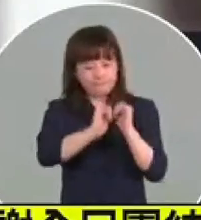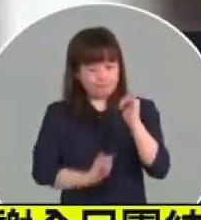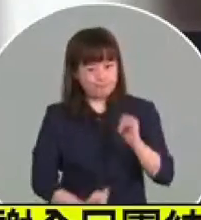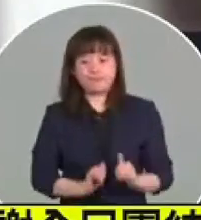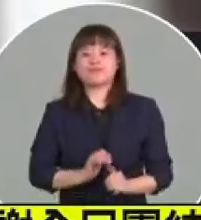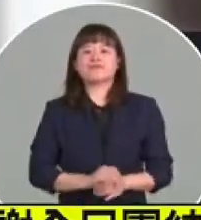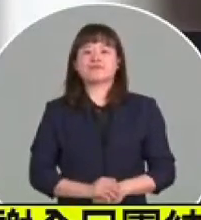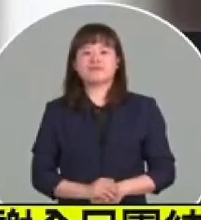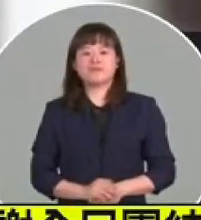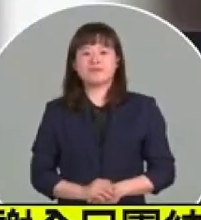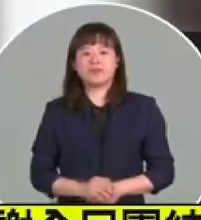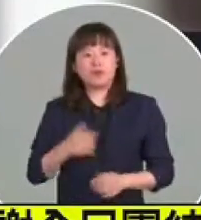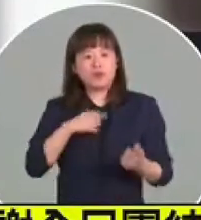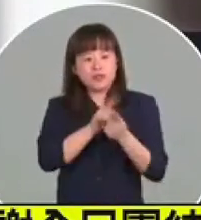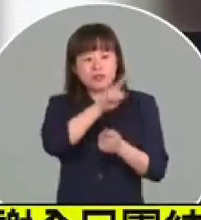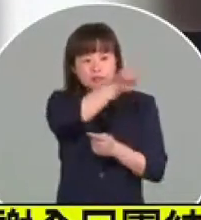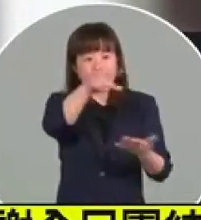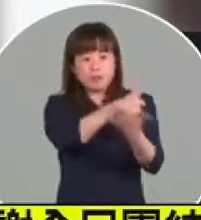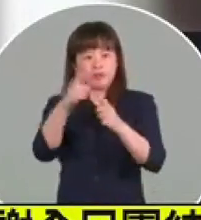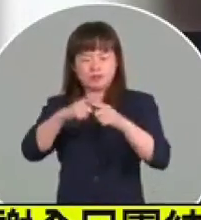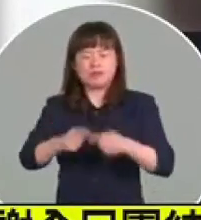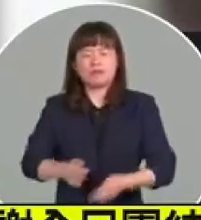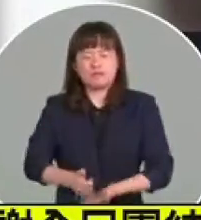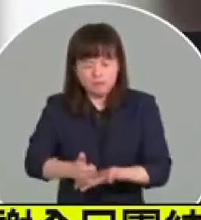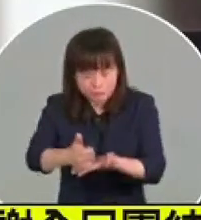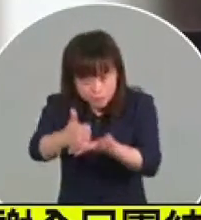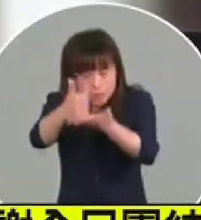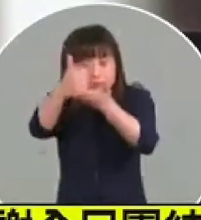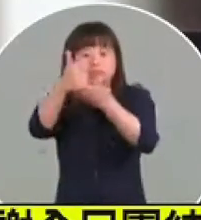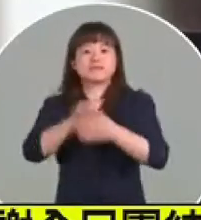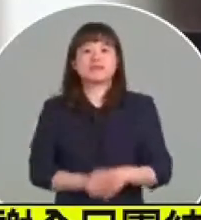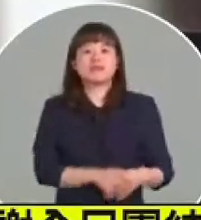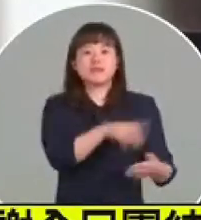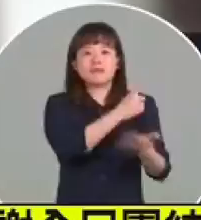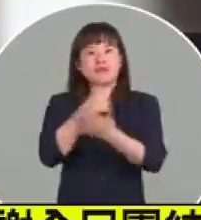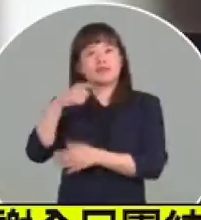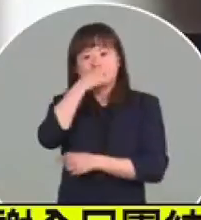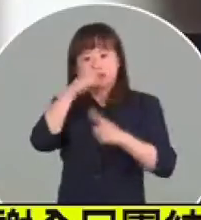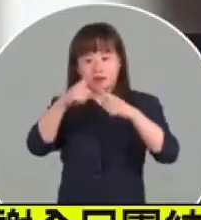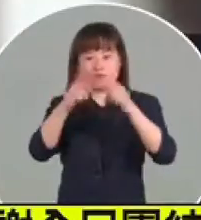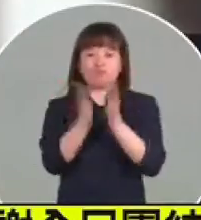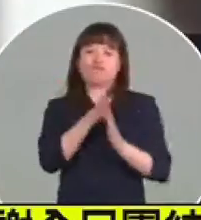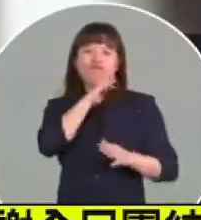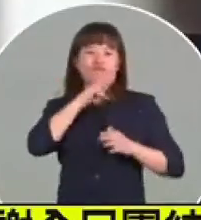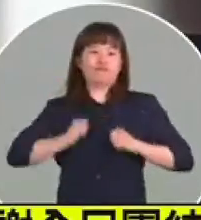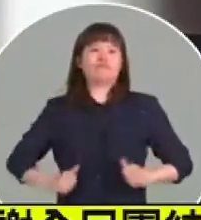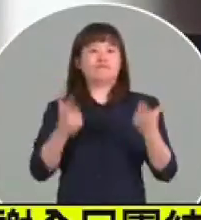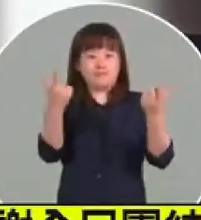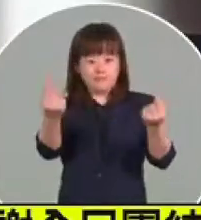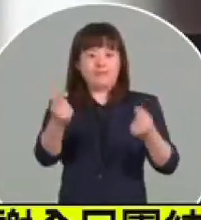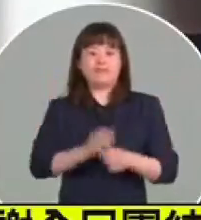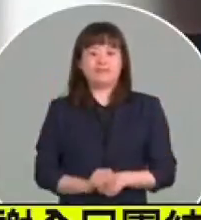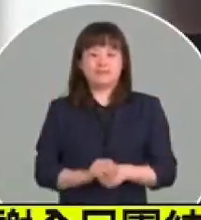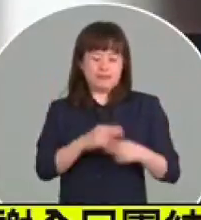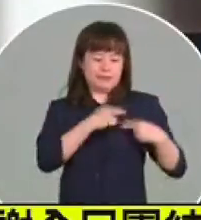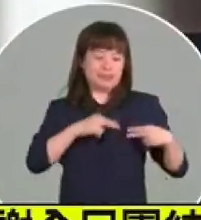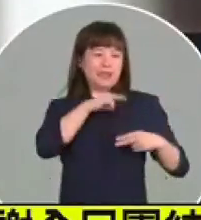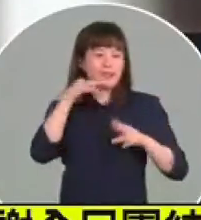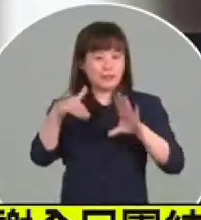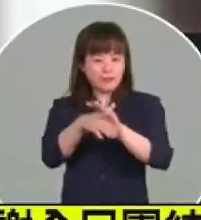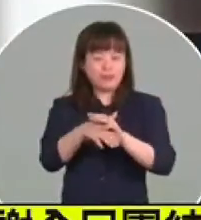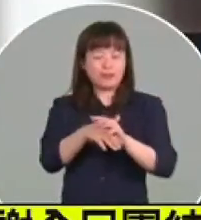续。我要向你们所有的人致敬，所有的台湾人都是英雄。蔡英